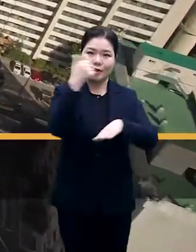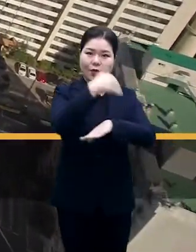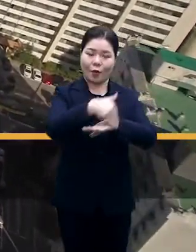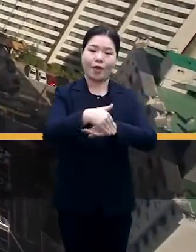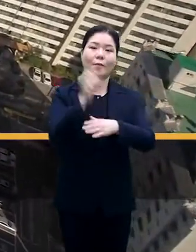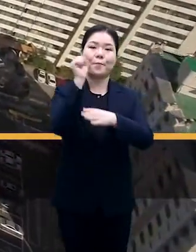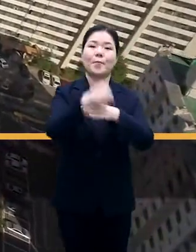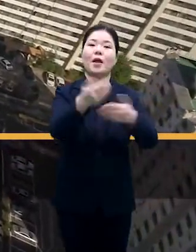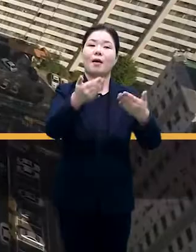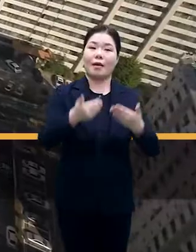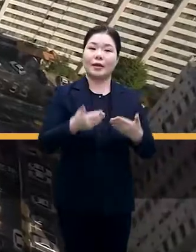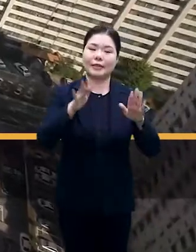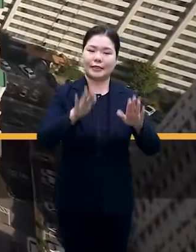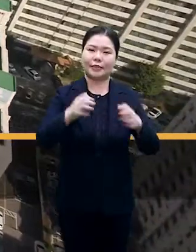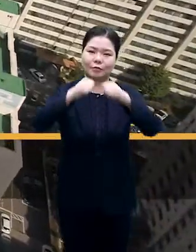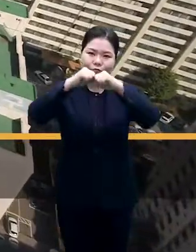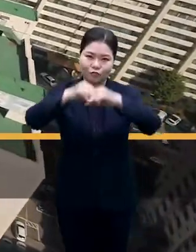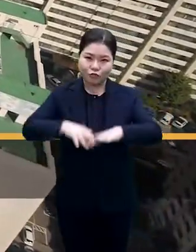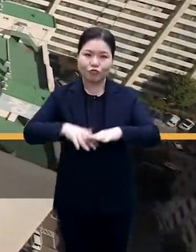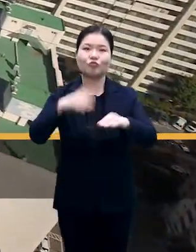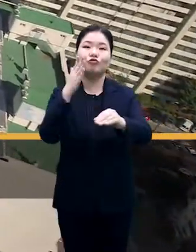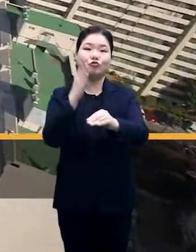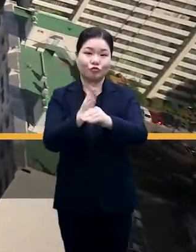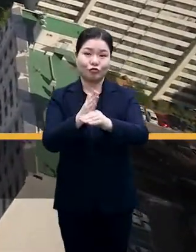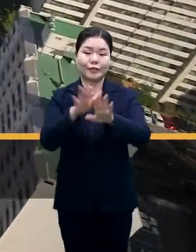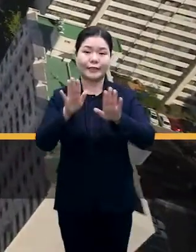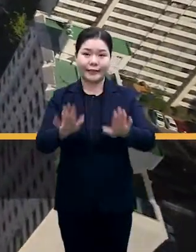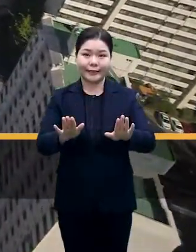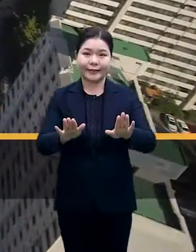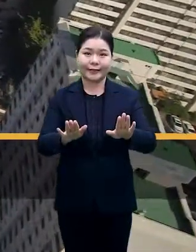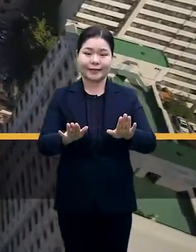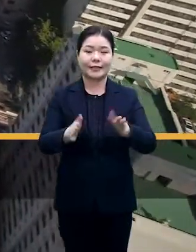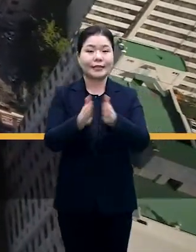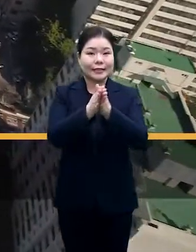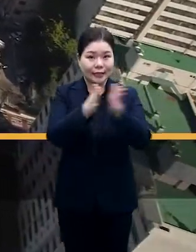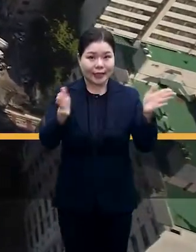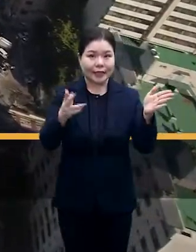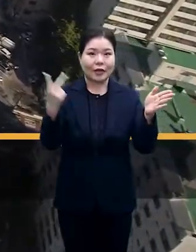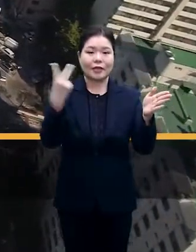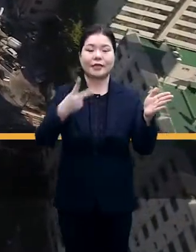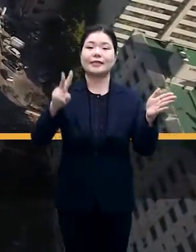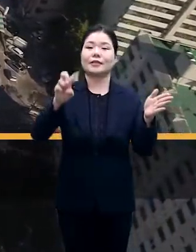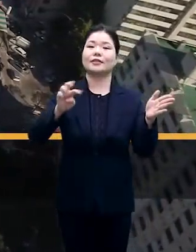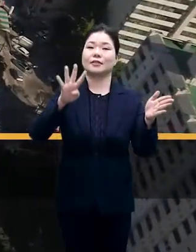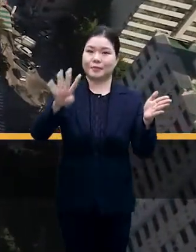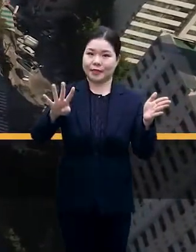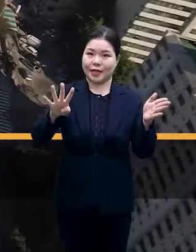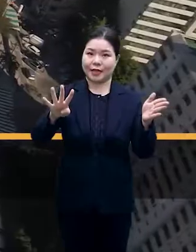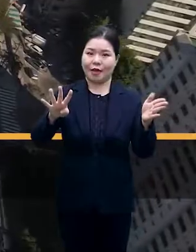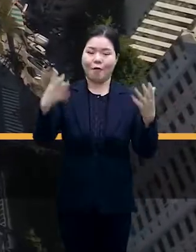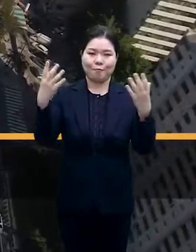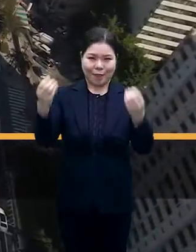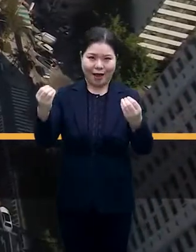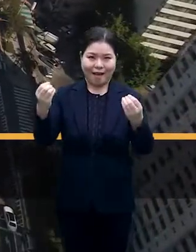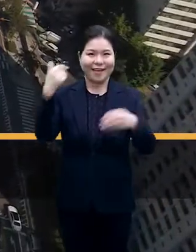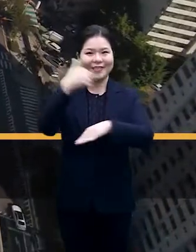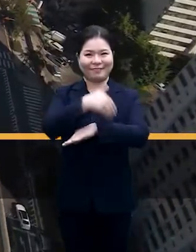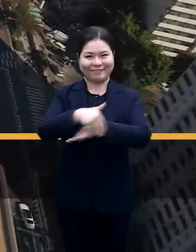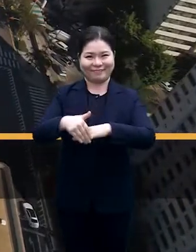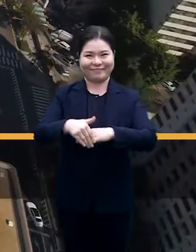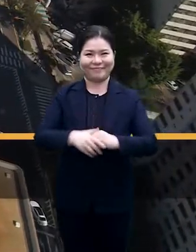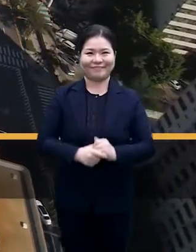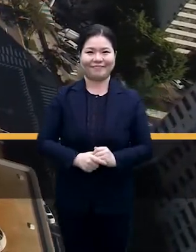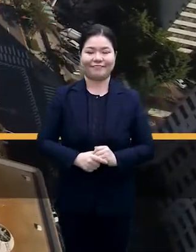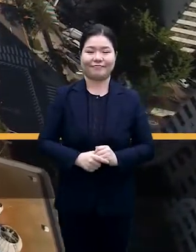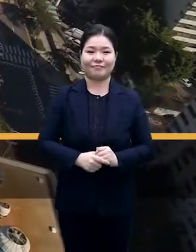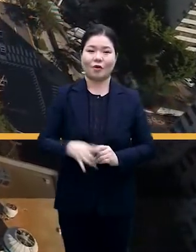관리처분 계획 인가를 받아 현재 철거 중에 있고 올 상반기에 착공해서 2024년 준공